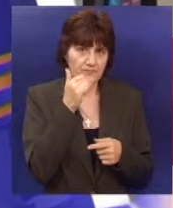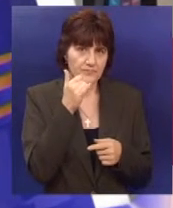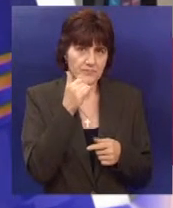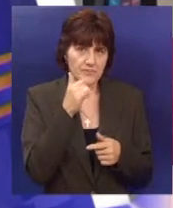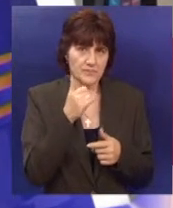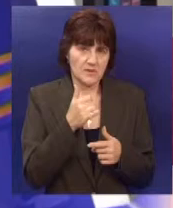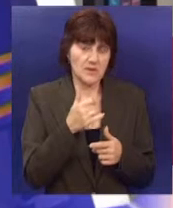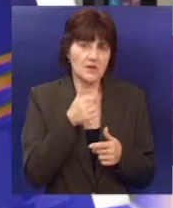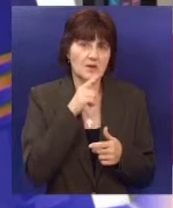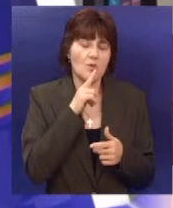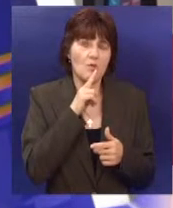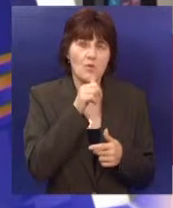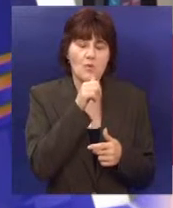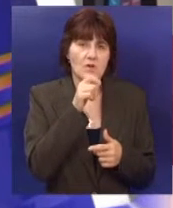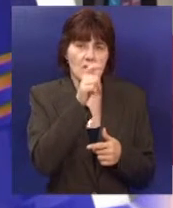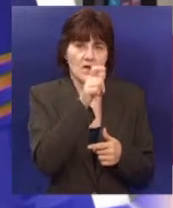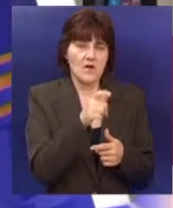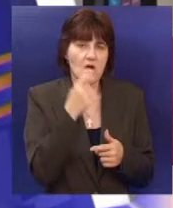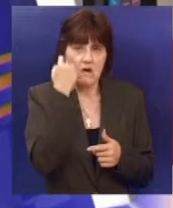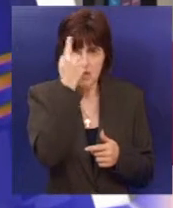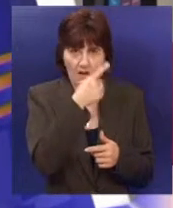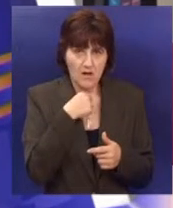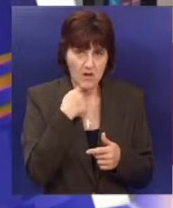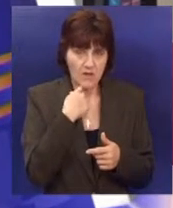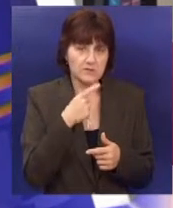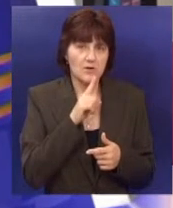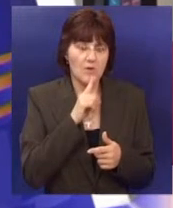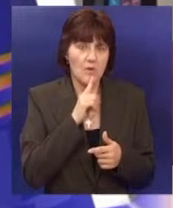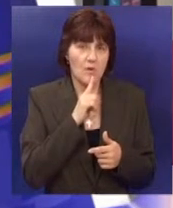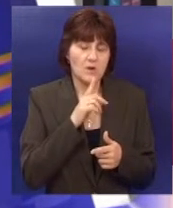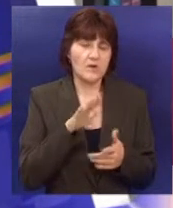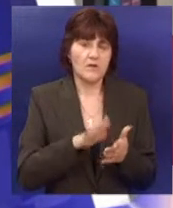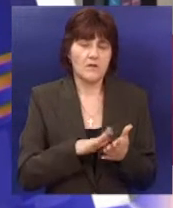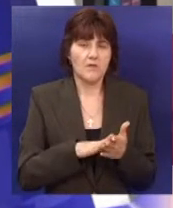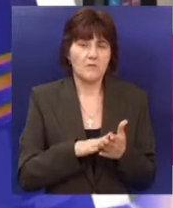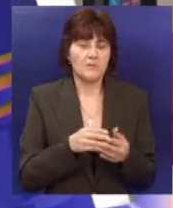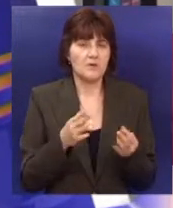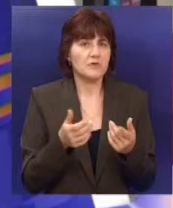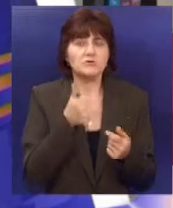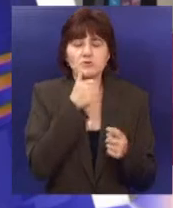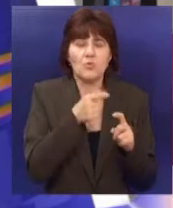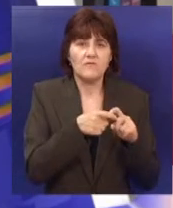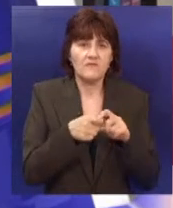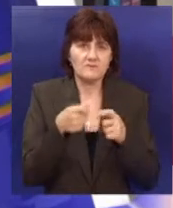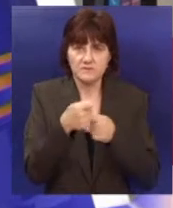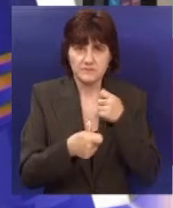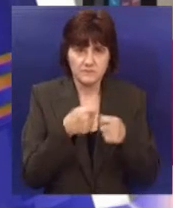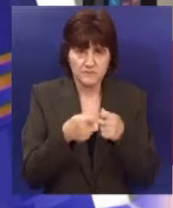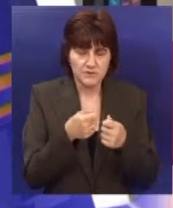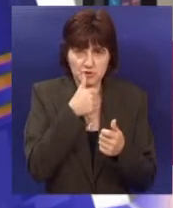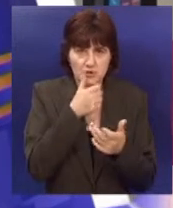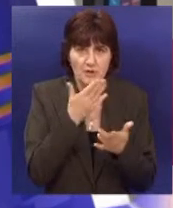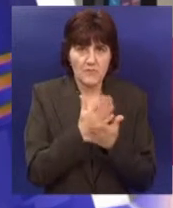jeste da se tačno označi koje lice koje je pretrpelo diskriminaciju, protiv koga